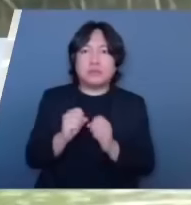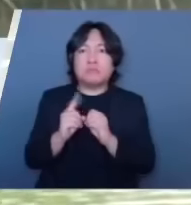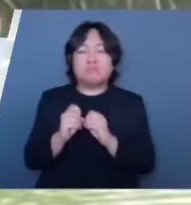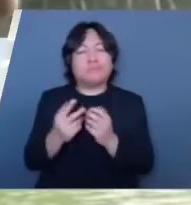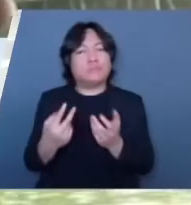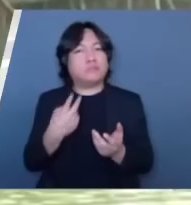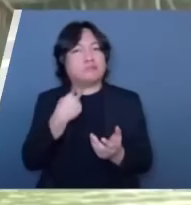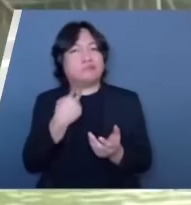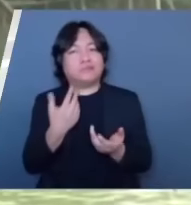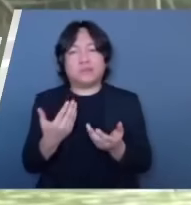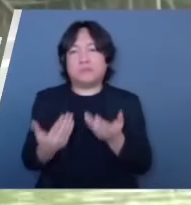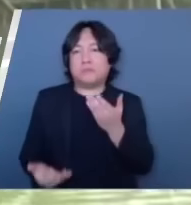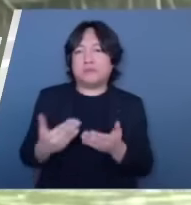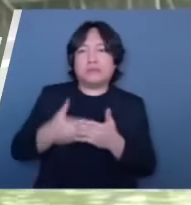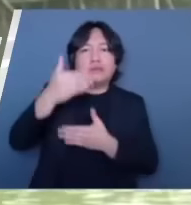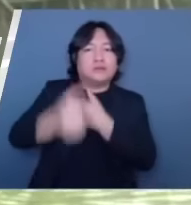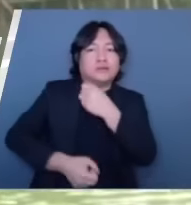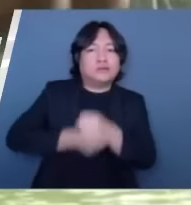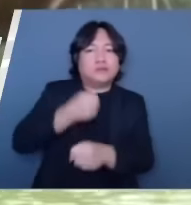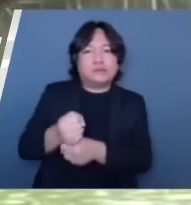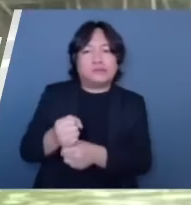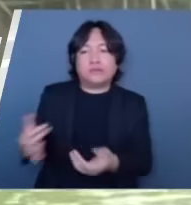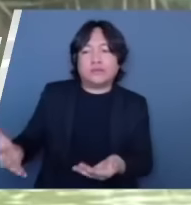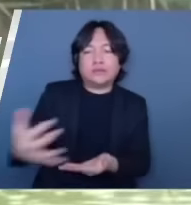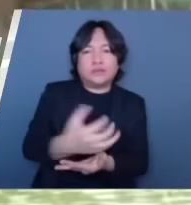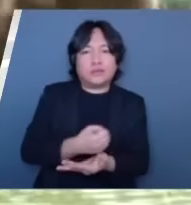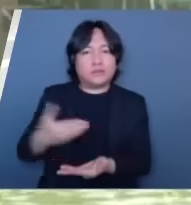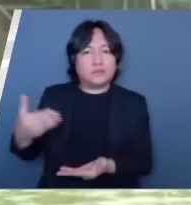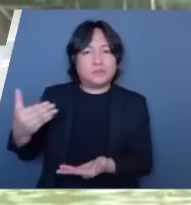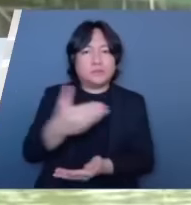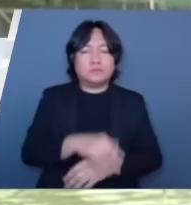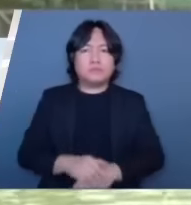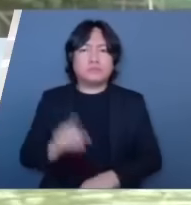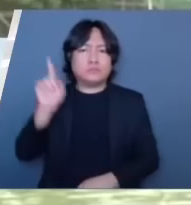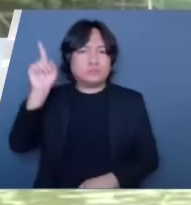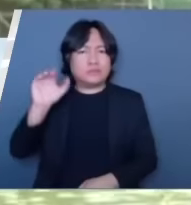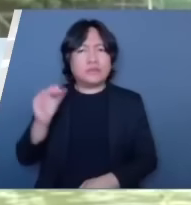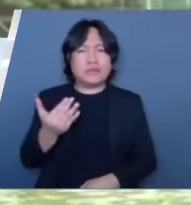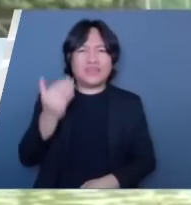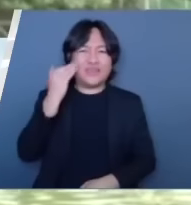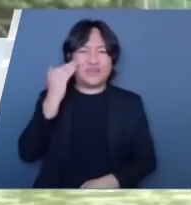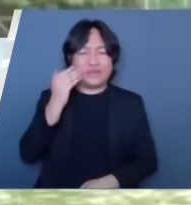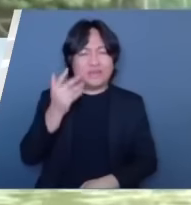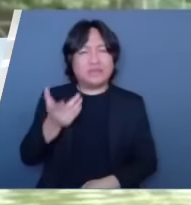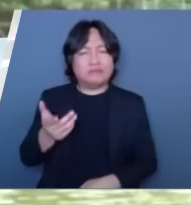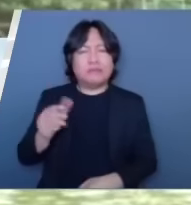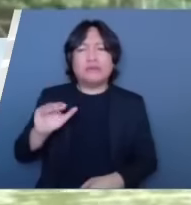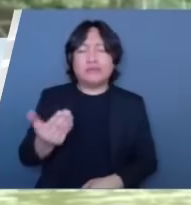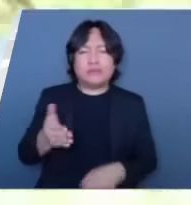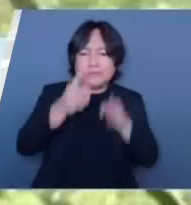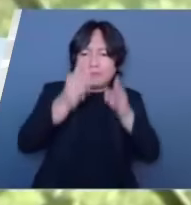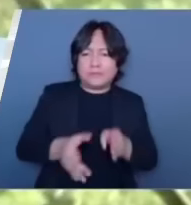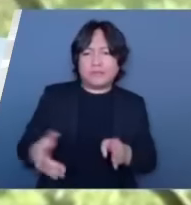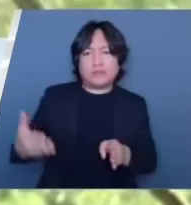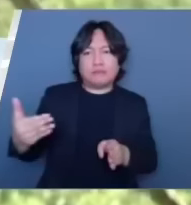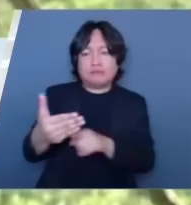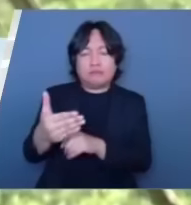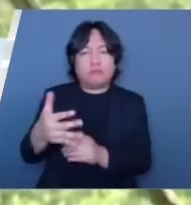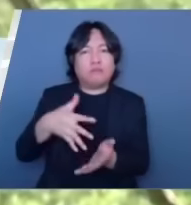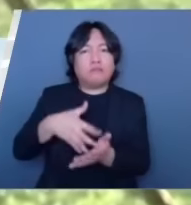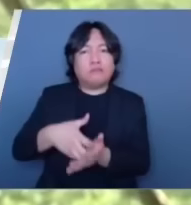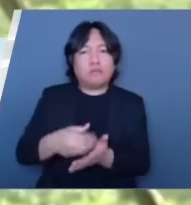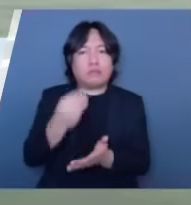silang nahihirapan kasi parang tao rin, parang ginagalis. Mas lalo silang hihinang kumain. Hirap kami ngayon,